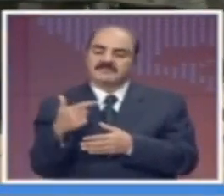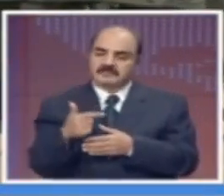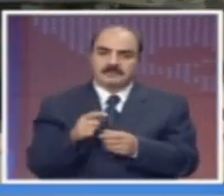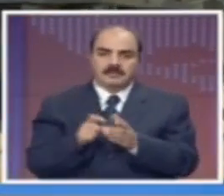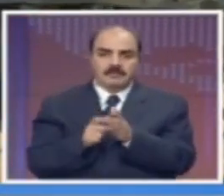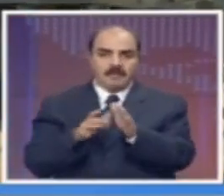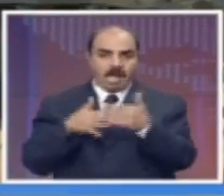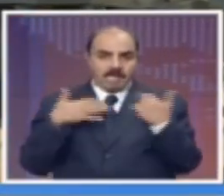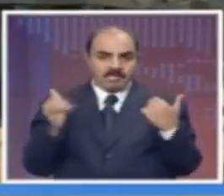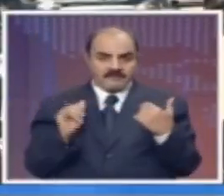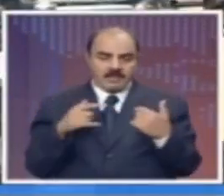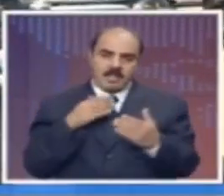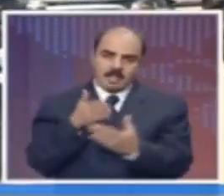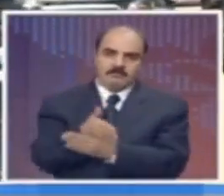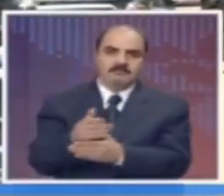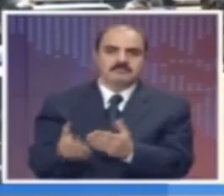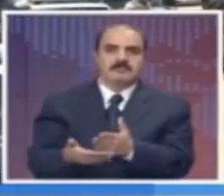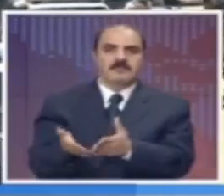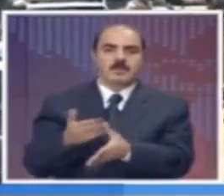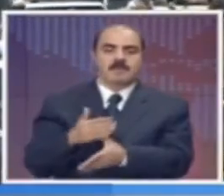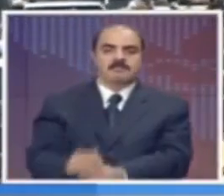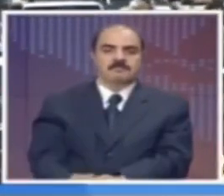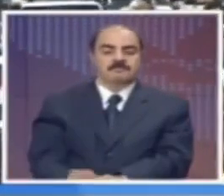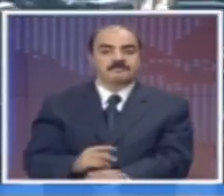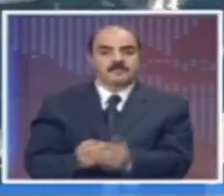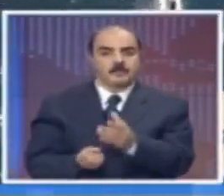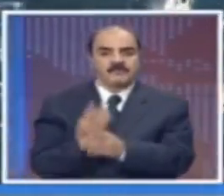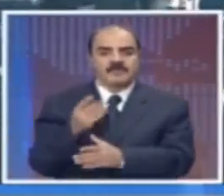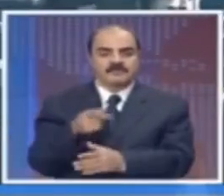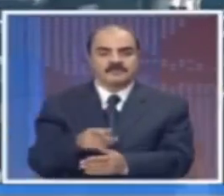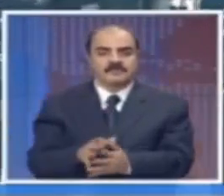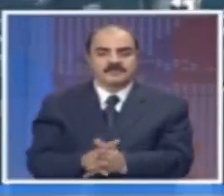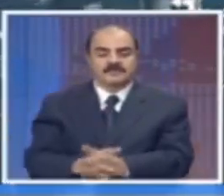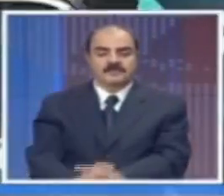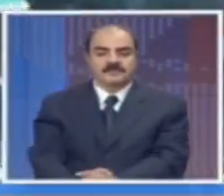على القانون والمستجدات والطوارئ.